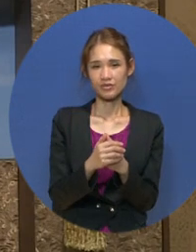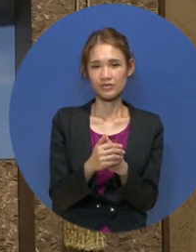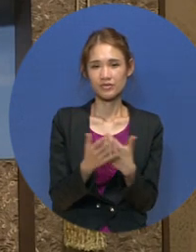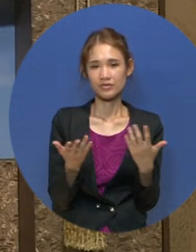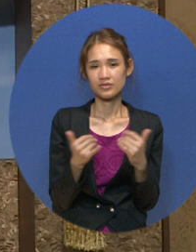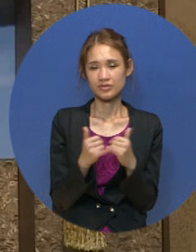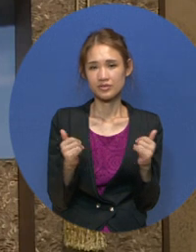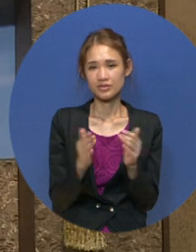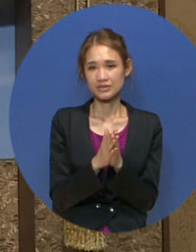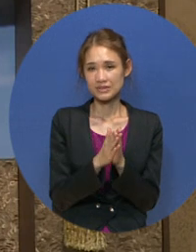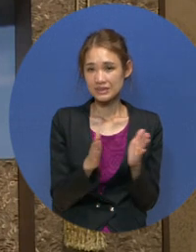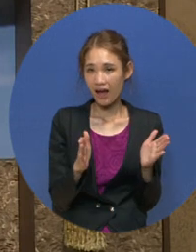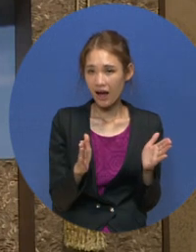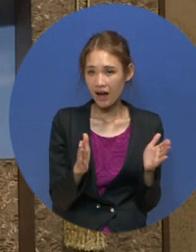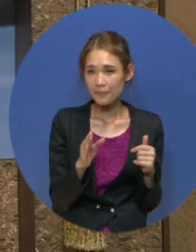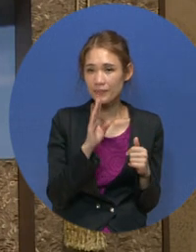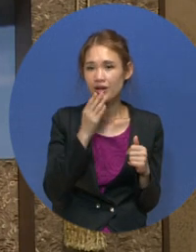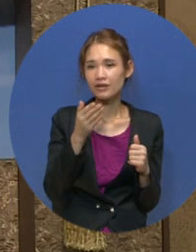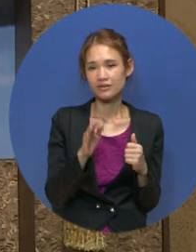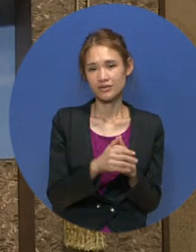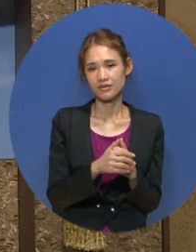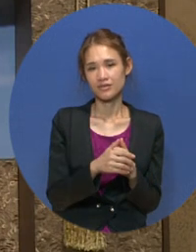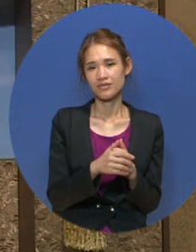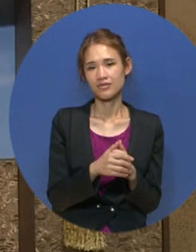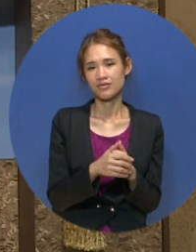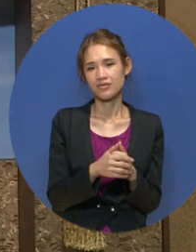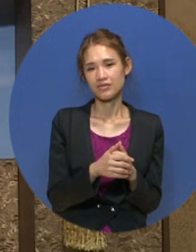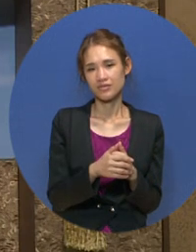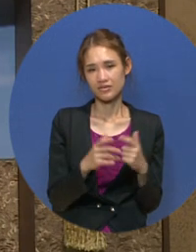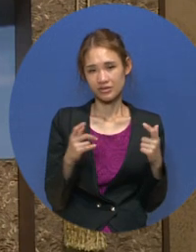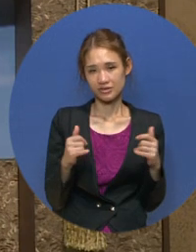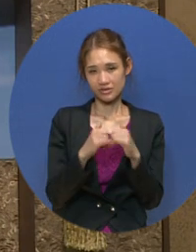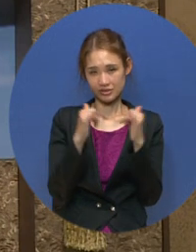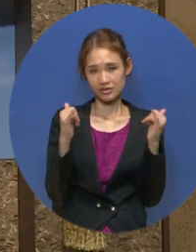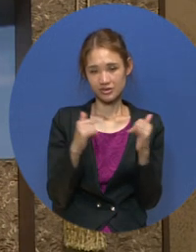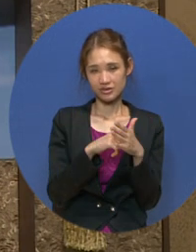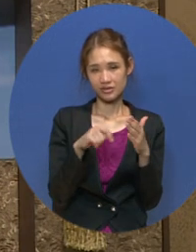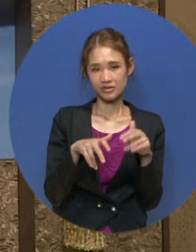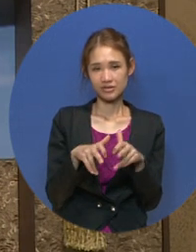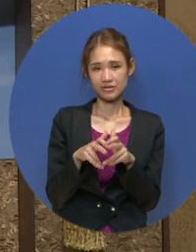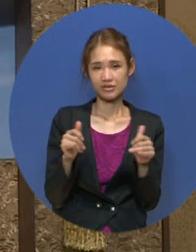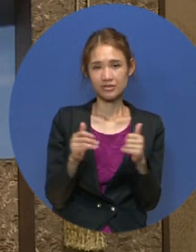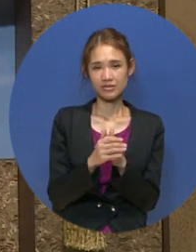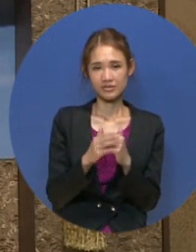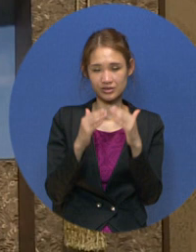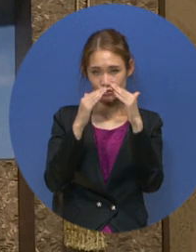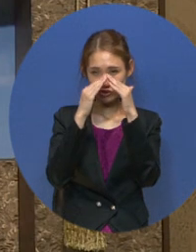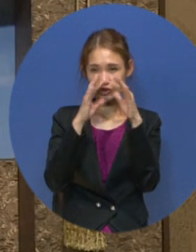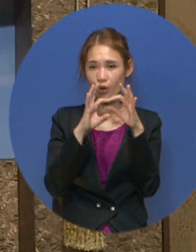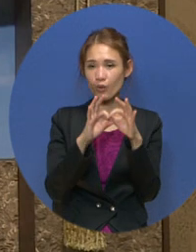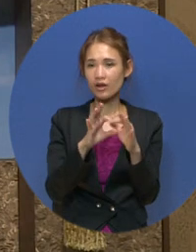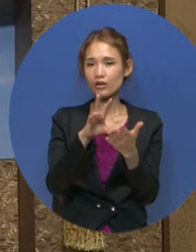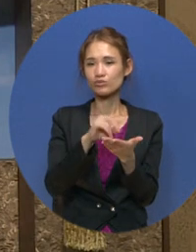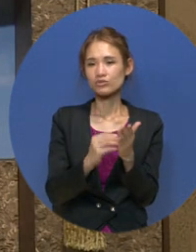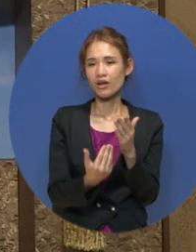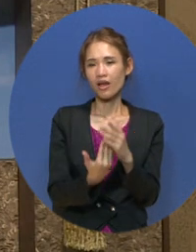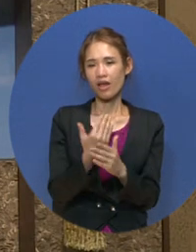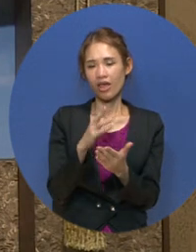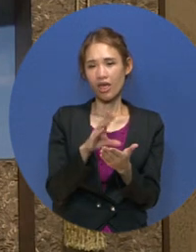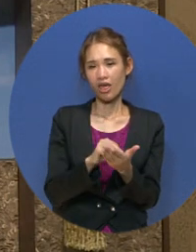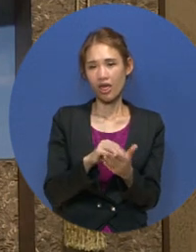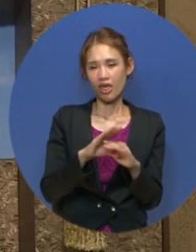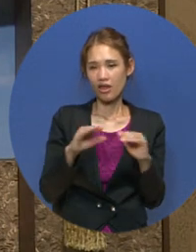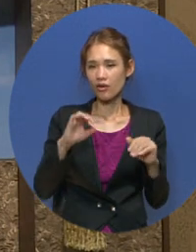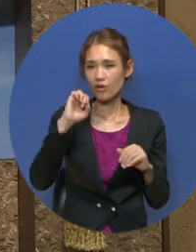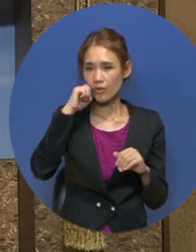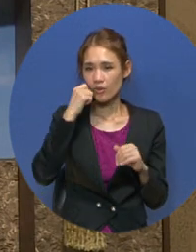저희 직원부터가 시작이 되겠지만 예. 지역사회 안에 있는 장애인분들이 주거의 문제가 해결되지 않기 때문에